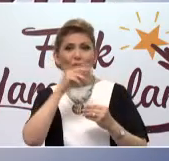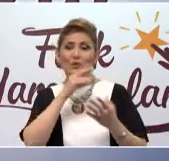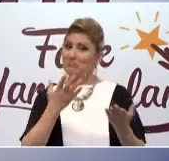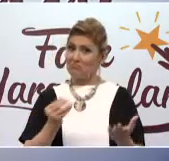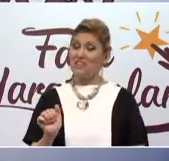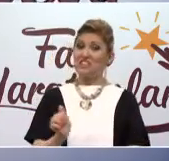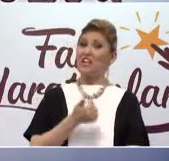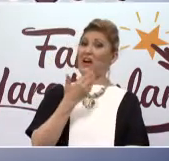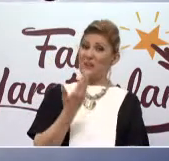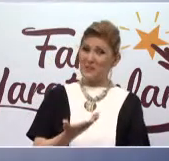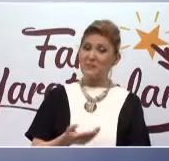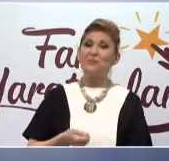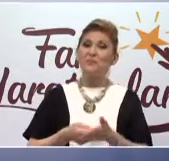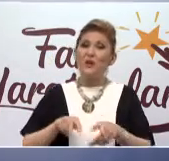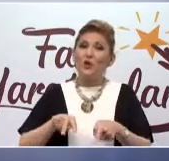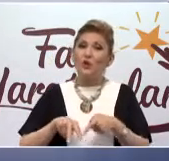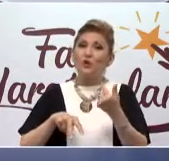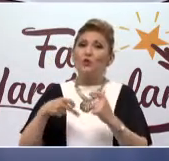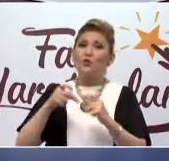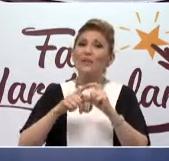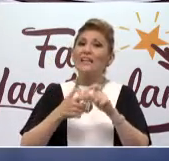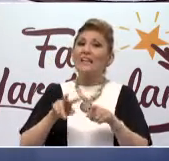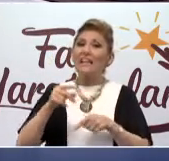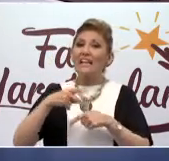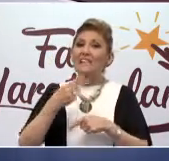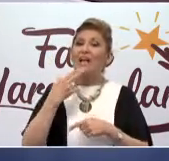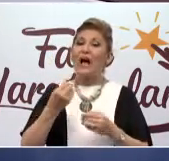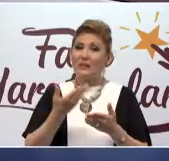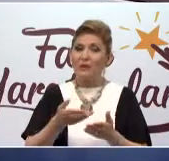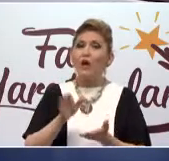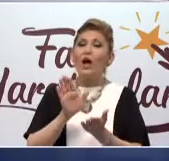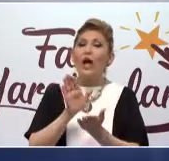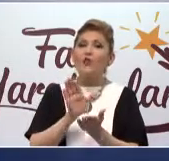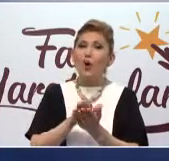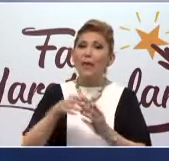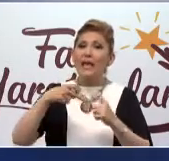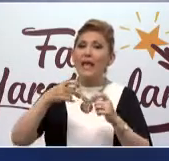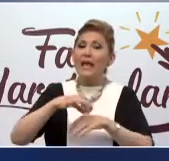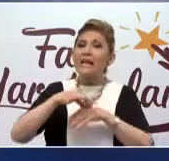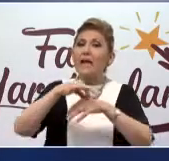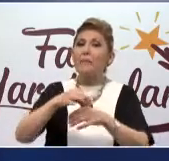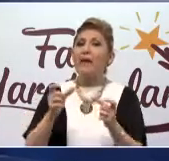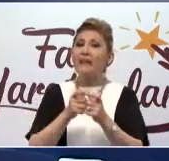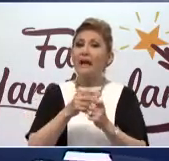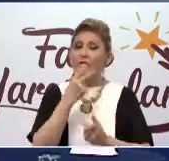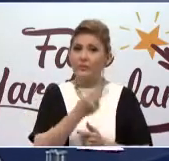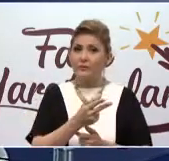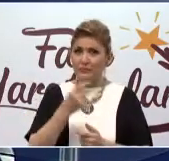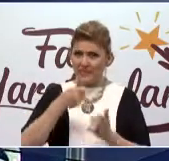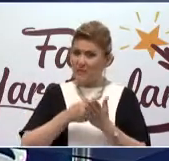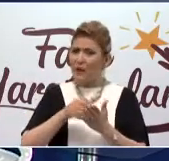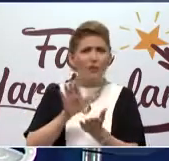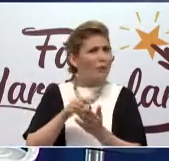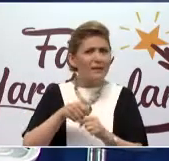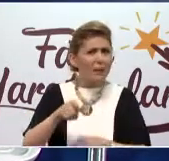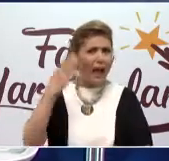Şahane. Nurdeniz Hanım'a geçeyim. Nurdeniz Tüncer Rehber Köpekler Derneği'nden. Ve karada burada gördüğünüz